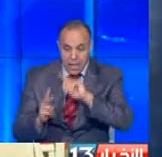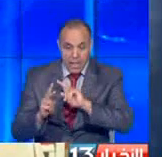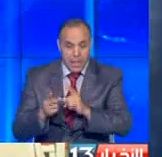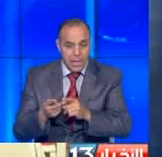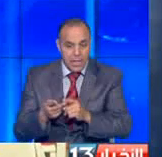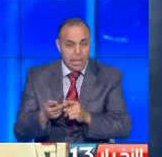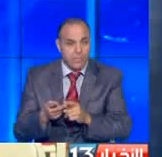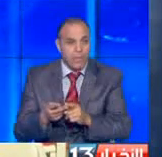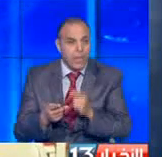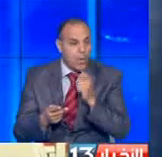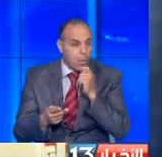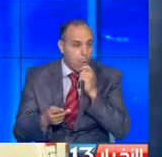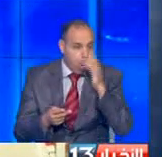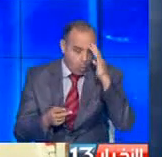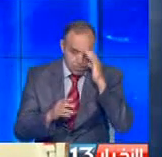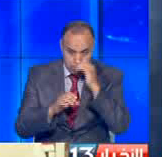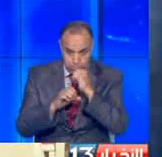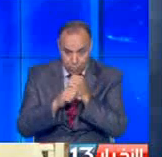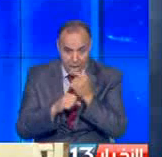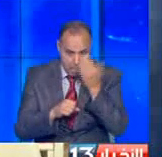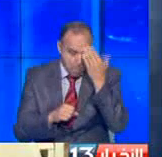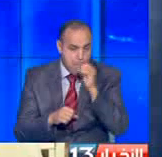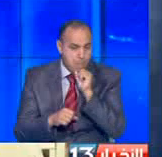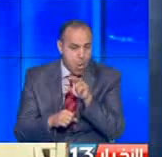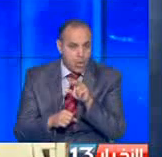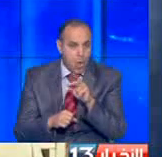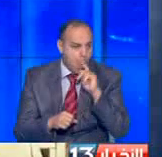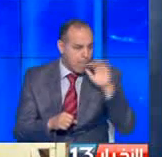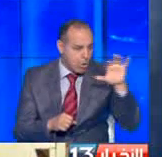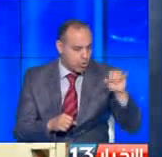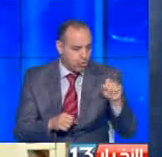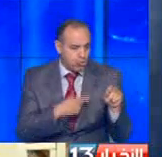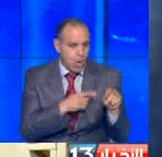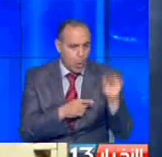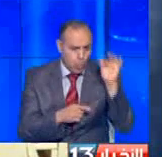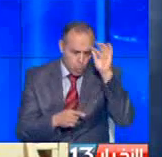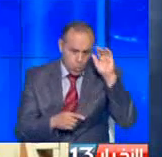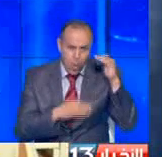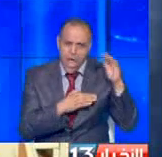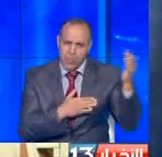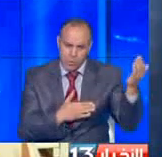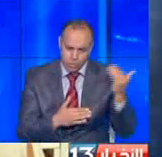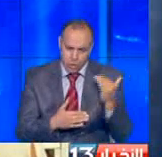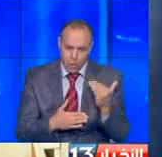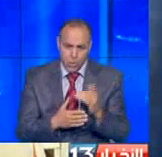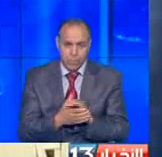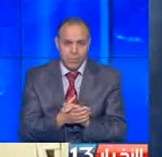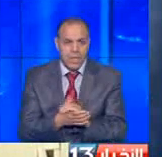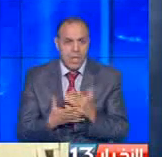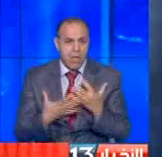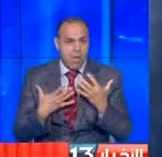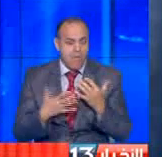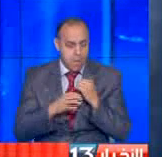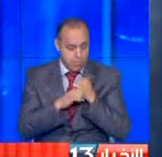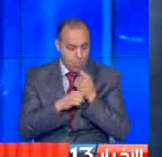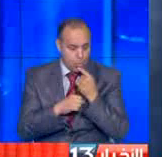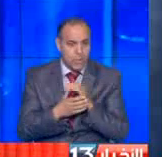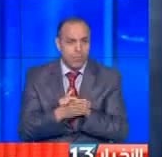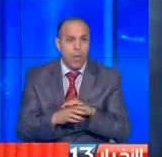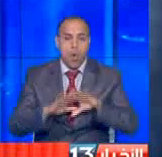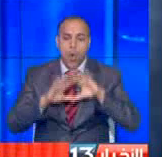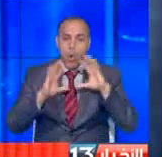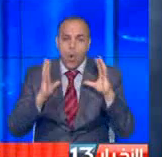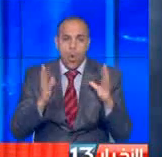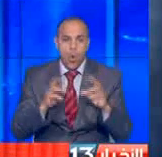التحكيم عنده سريه ساعات كمستثمر سوى تونسي او اجنبي يحب السريه الكل يتم